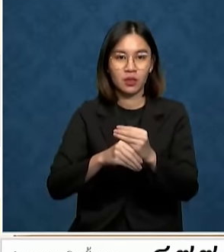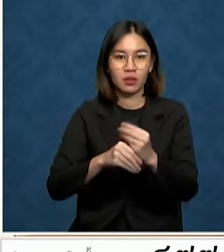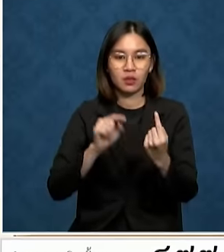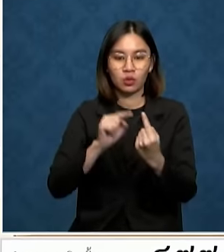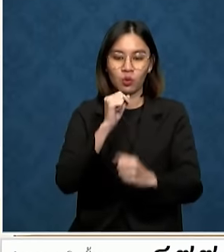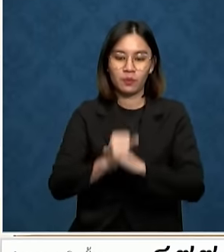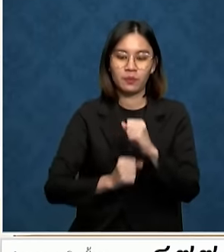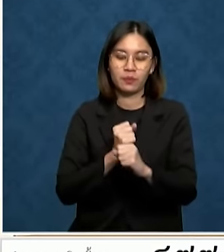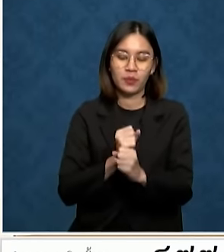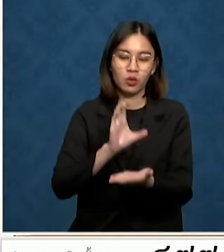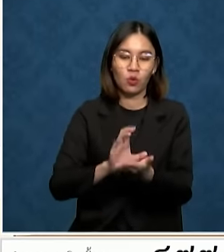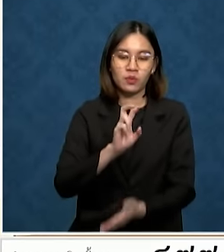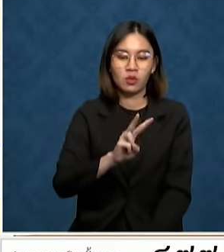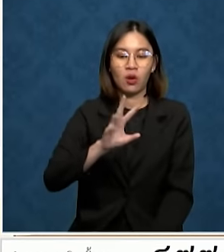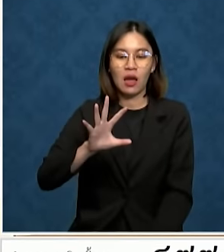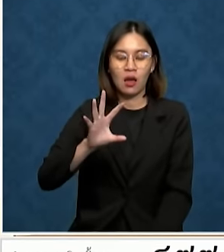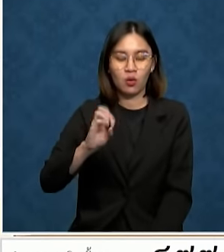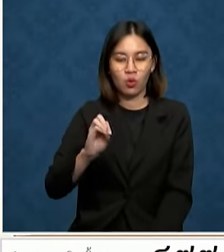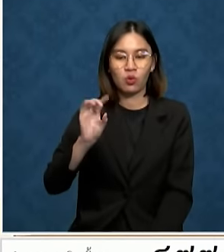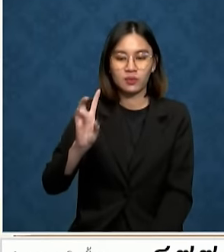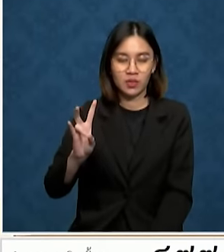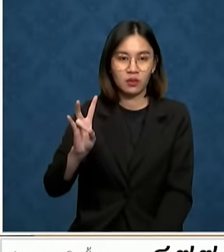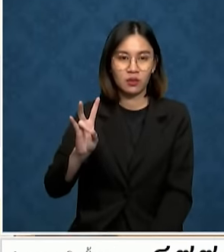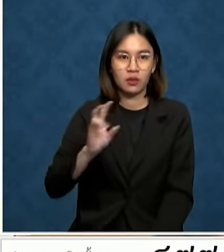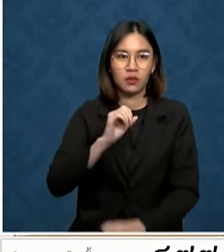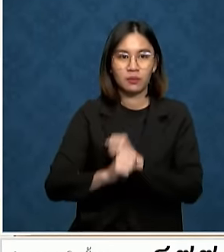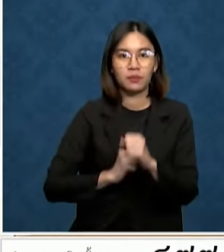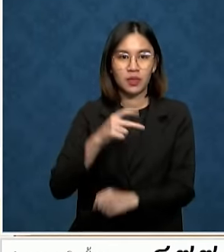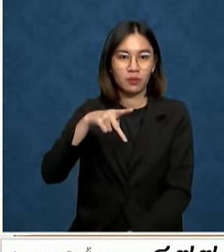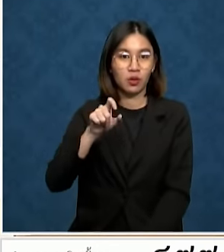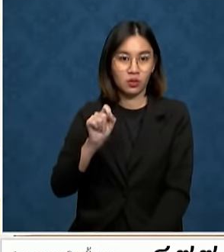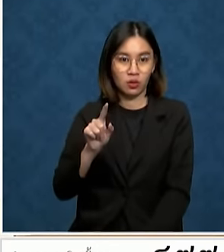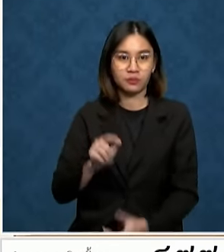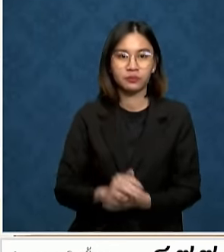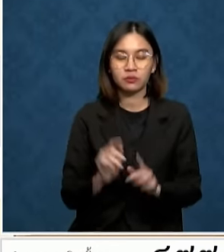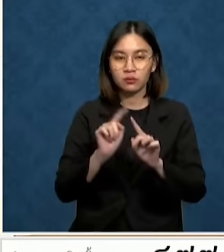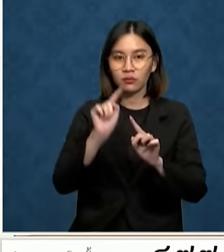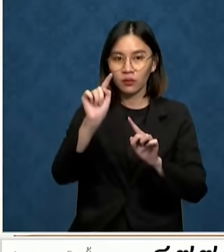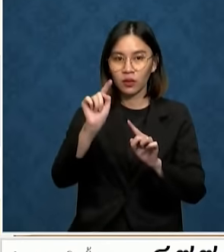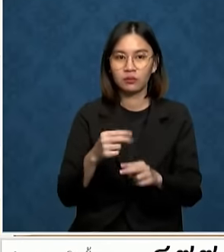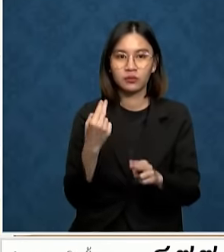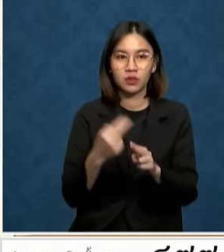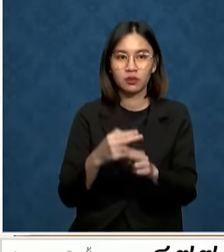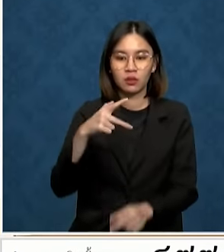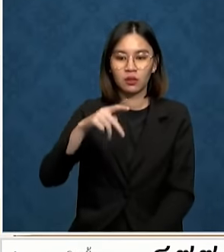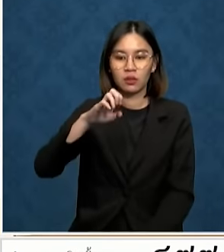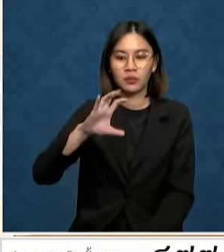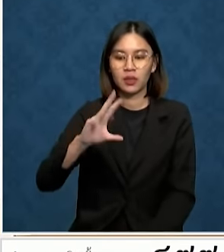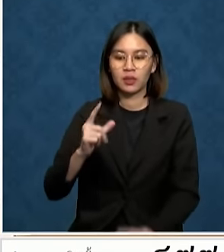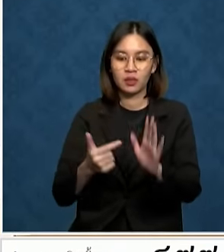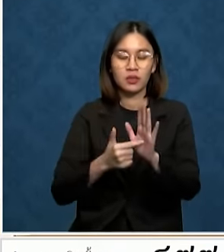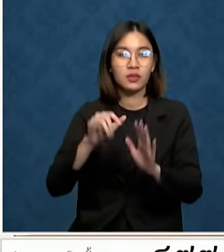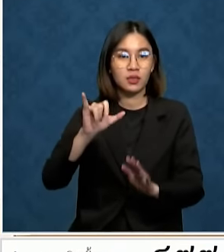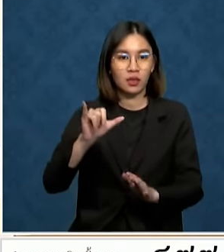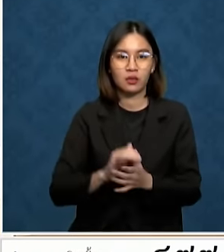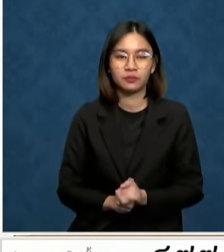ประจำปีงบประมาณพ.ส. 2,567 พ.ส.1. ในพิชัยชุนหะว